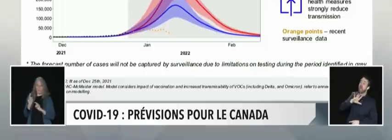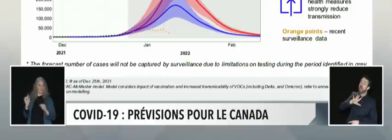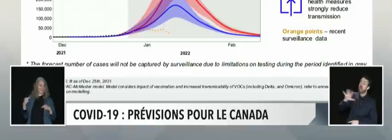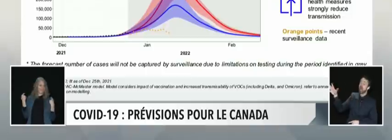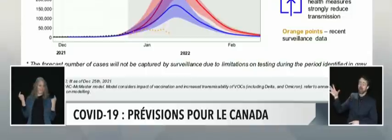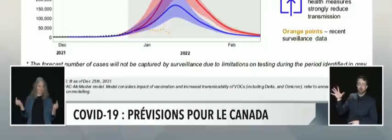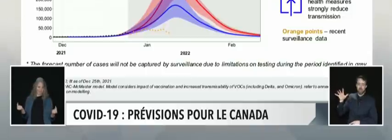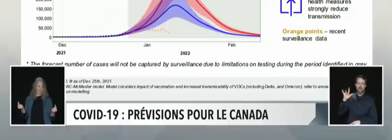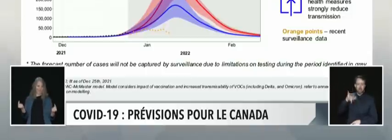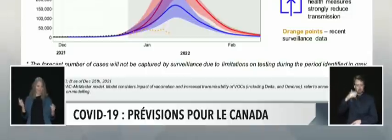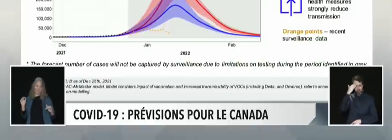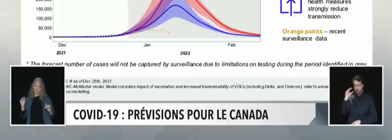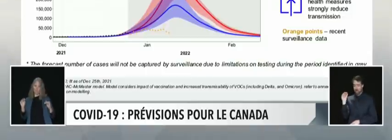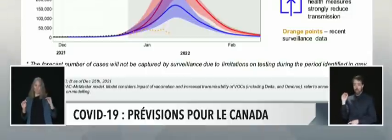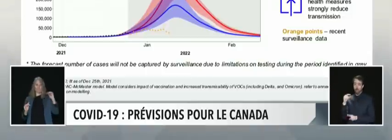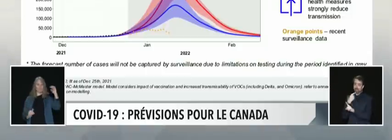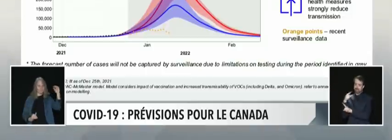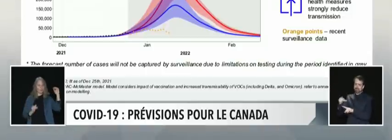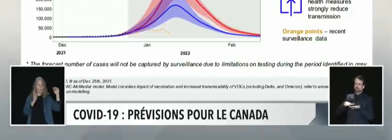during this pandemic.